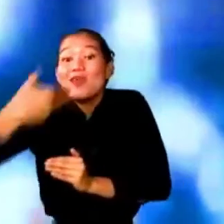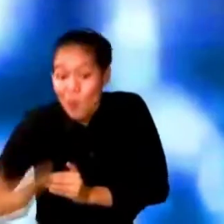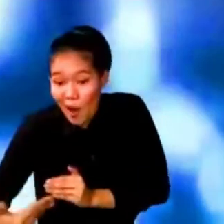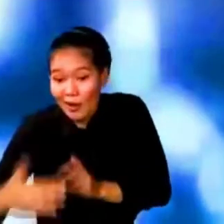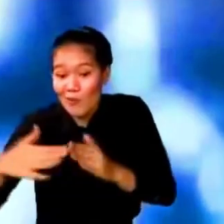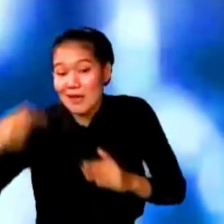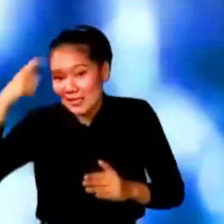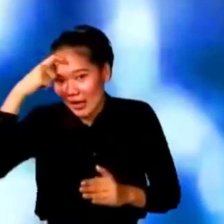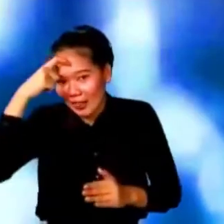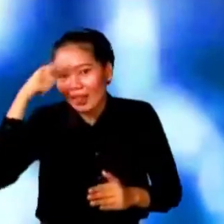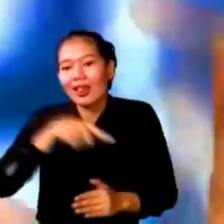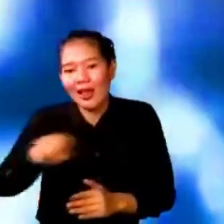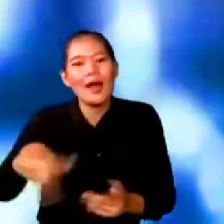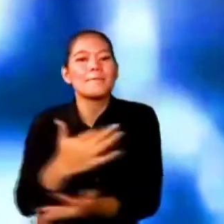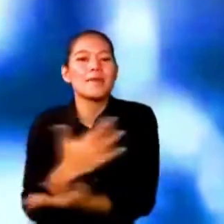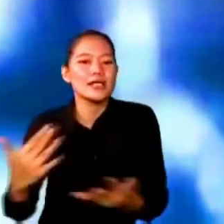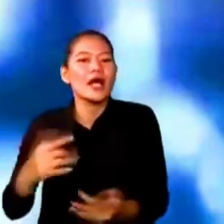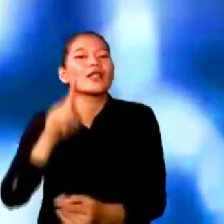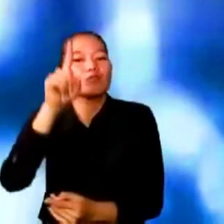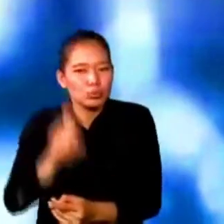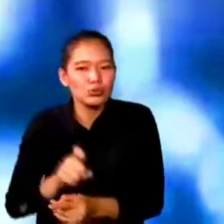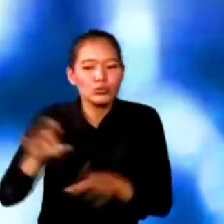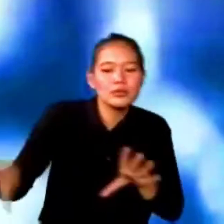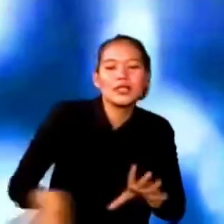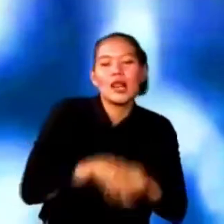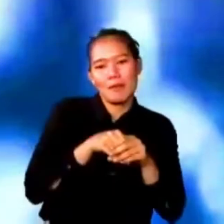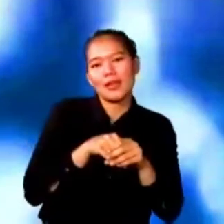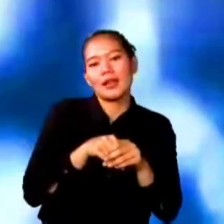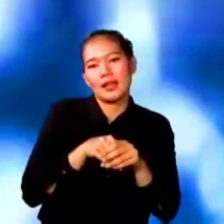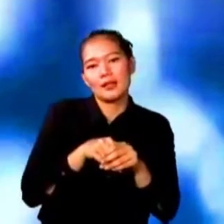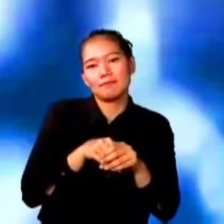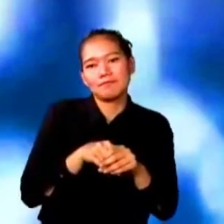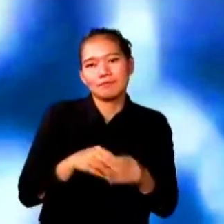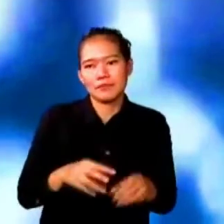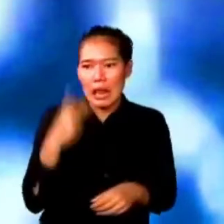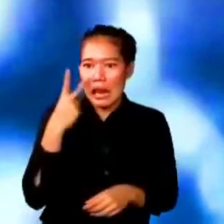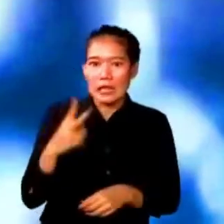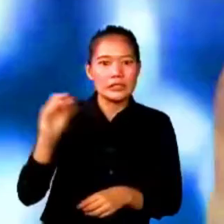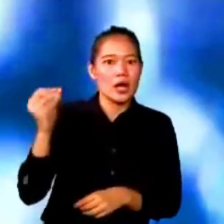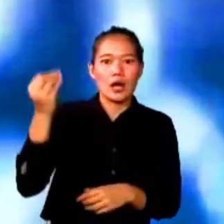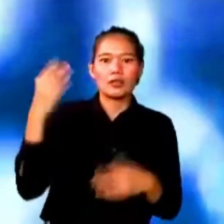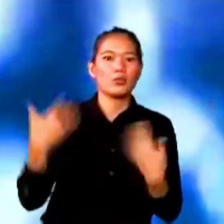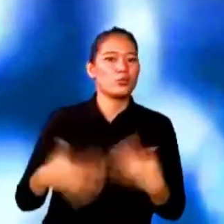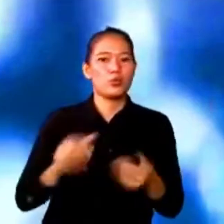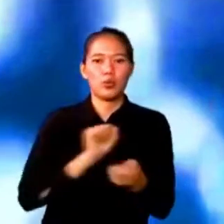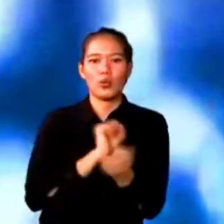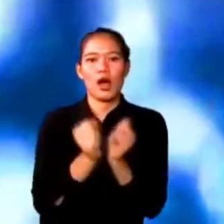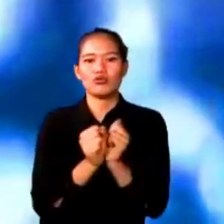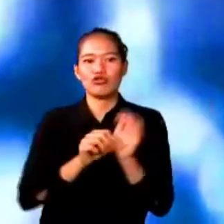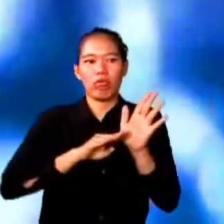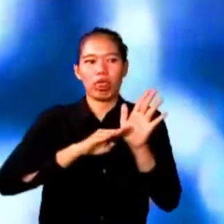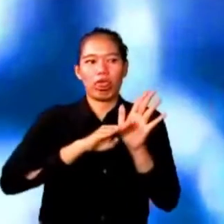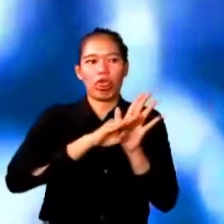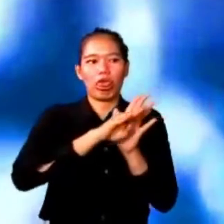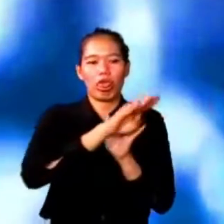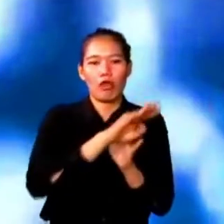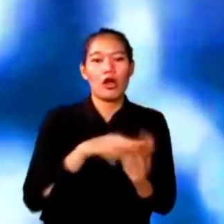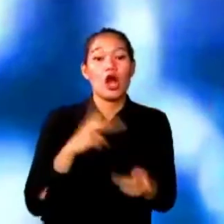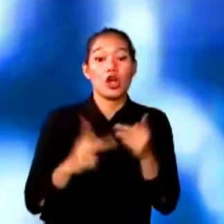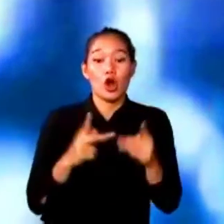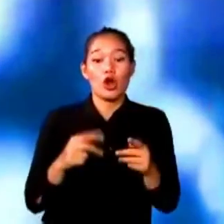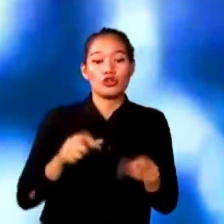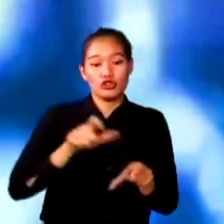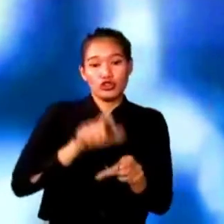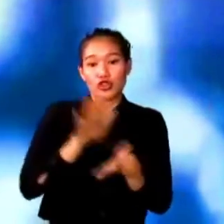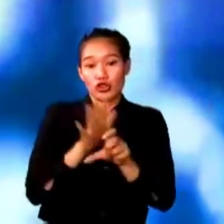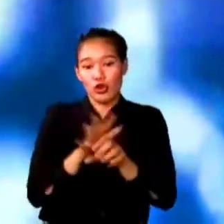semua masyarakat kedisiplinan semua masyarakat biasanya Thamrin Jakarta ini meningkat Terus kalau kita berjalan di